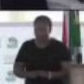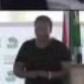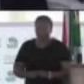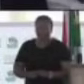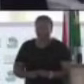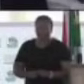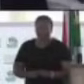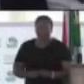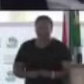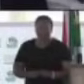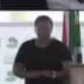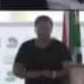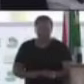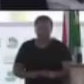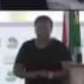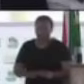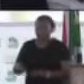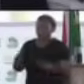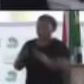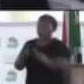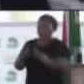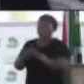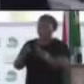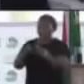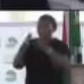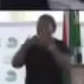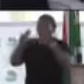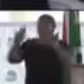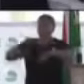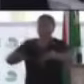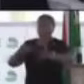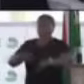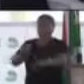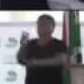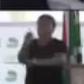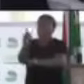engifisa ukuba ngikubonge kakhulu namhlanje